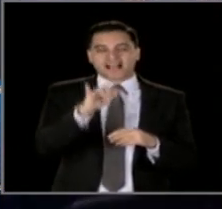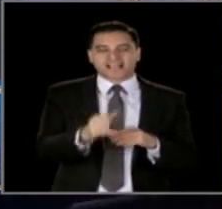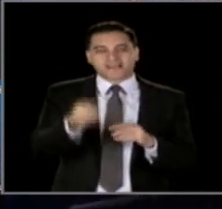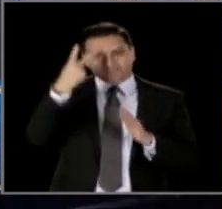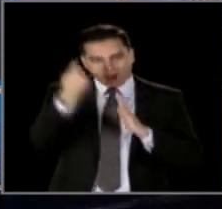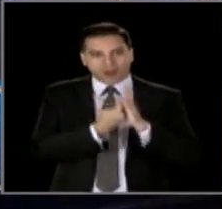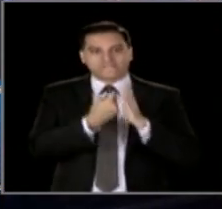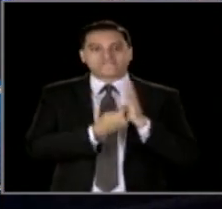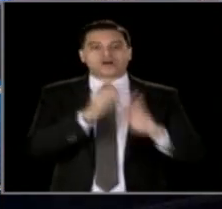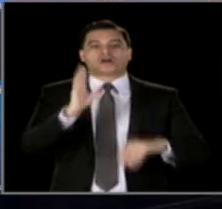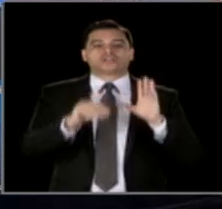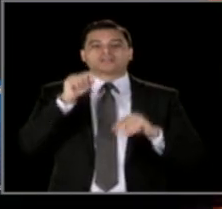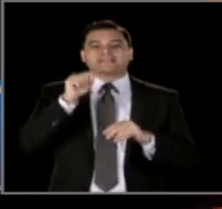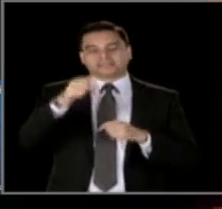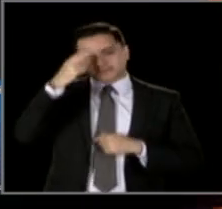Chile.